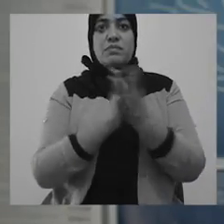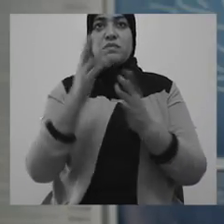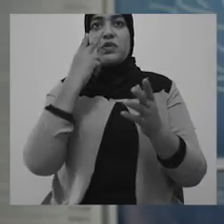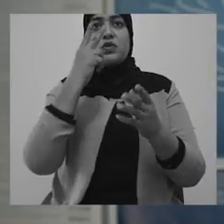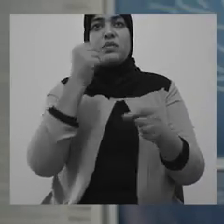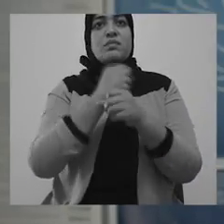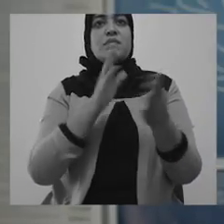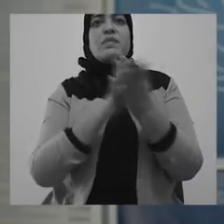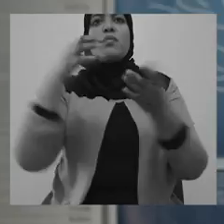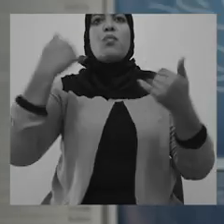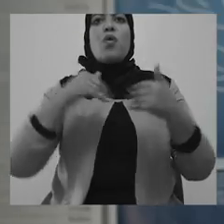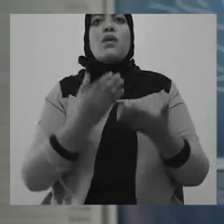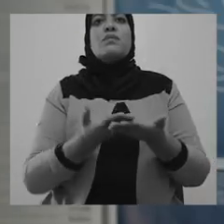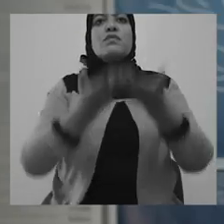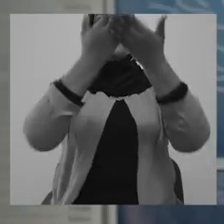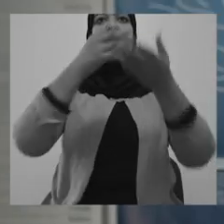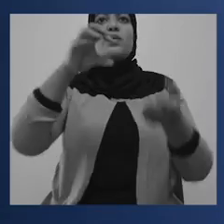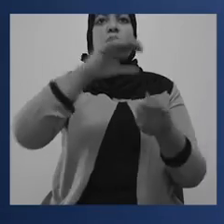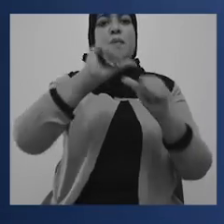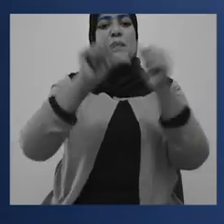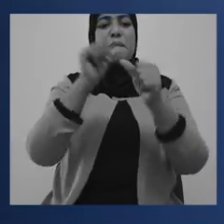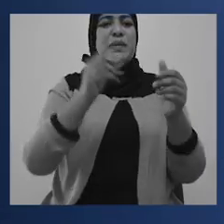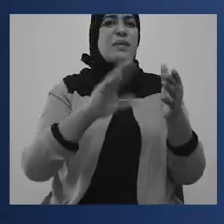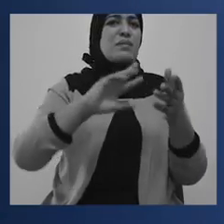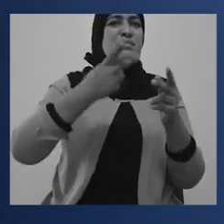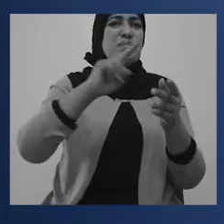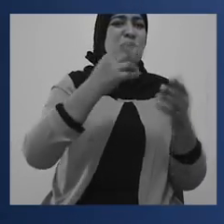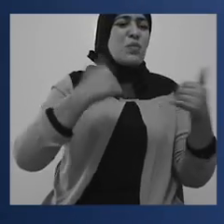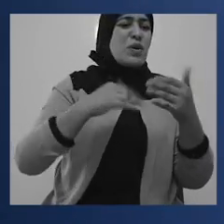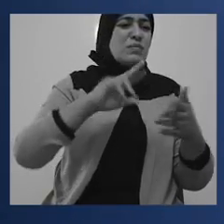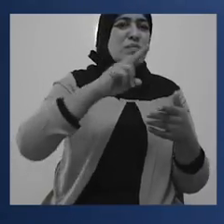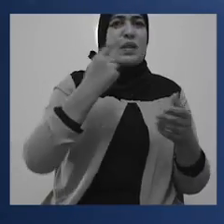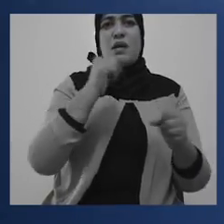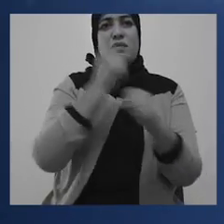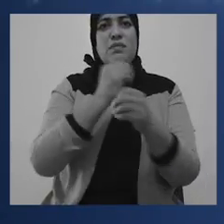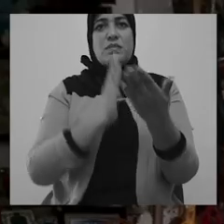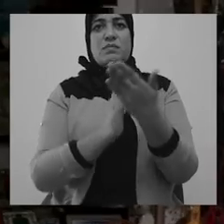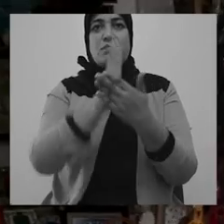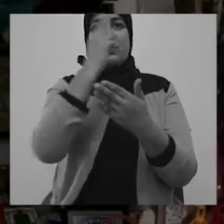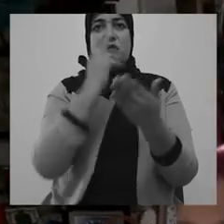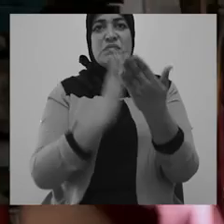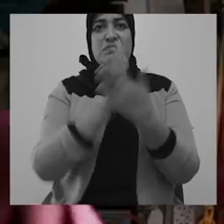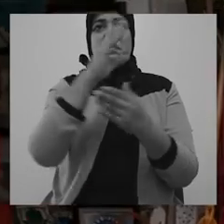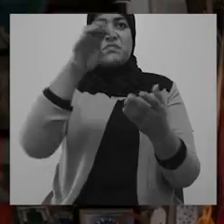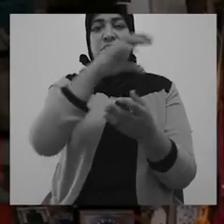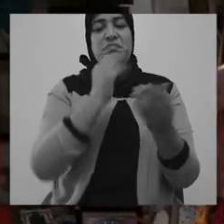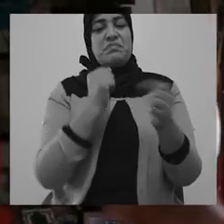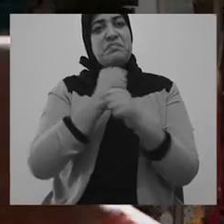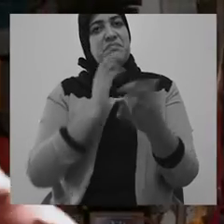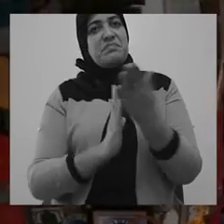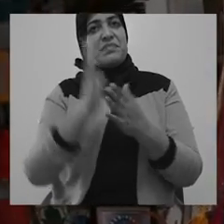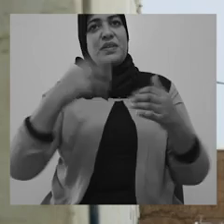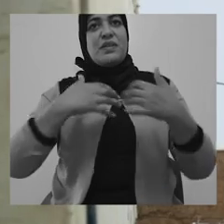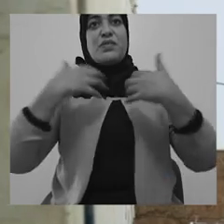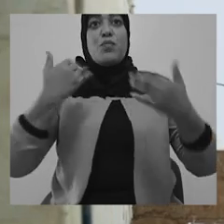les différentes organisations de personnes handicapées. Elles travaillent dans le plaidoyer, dans la prestation de services et face aux différents types